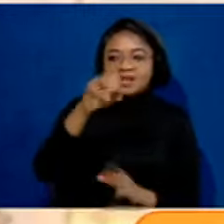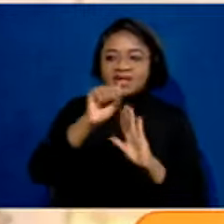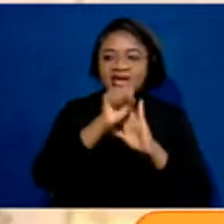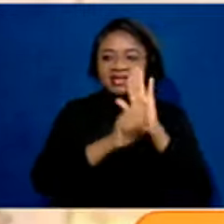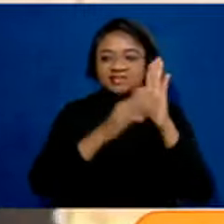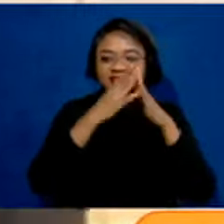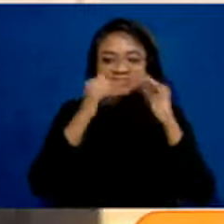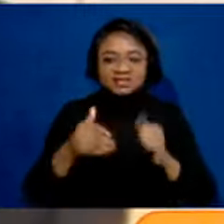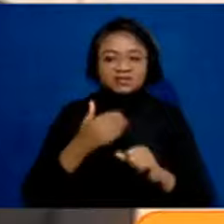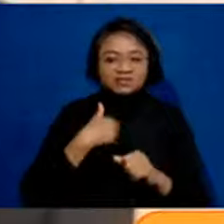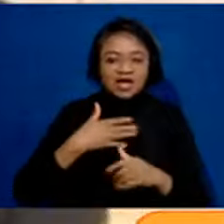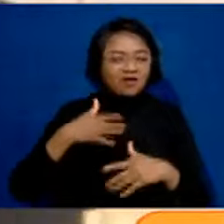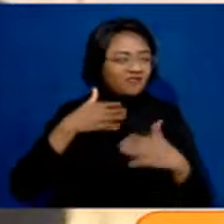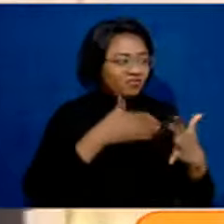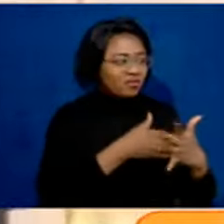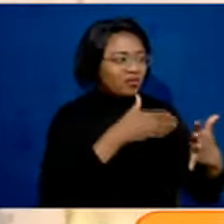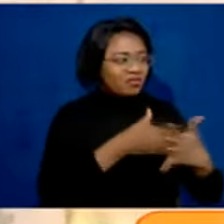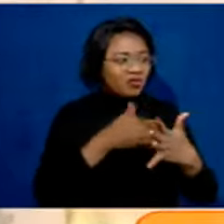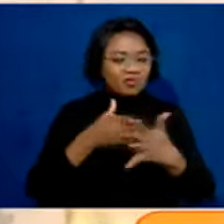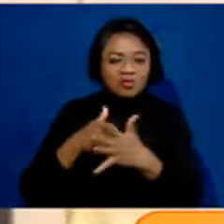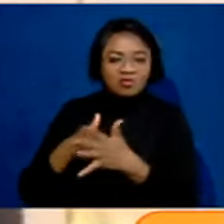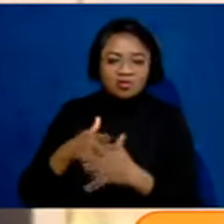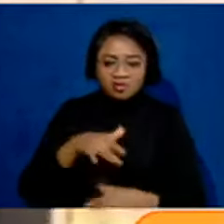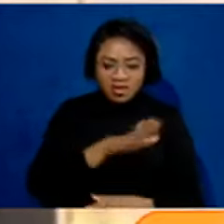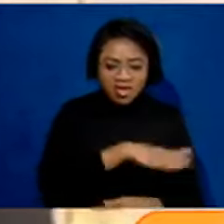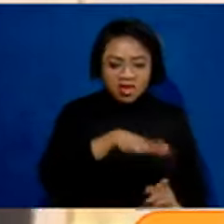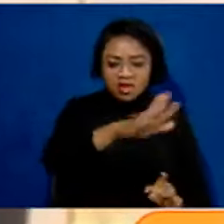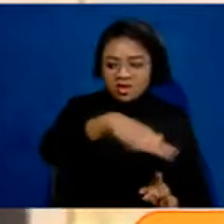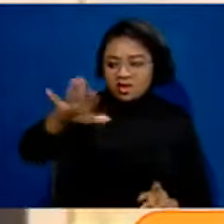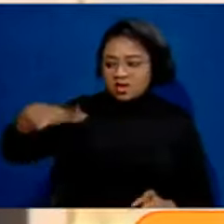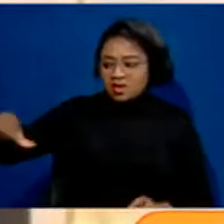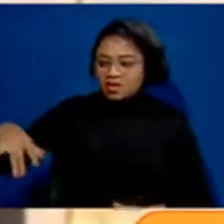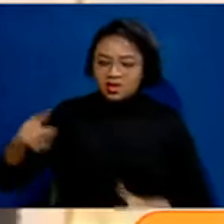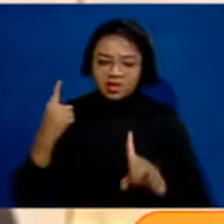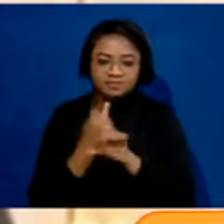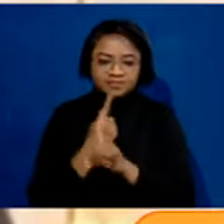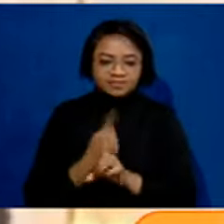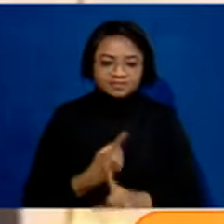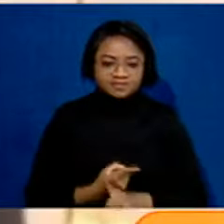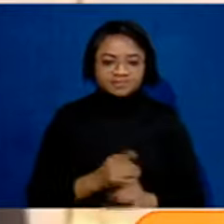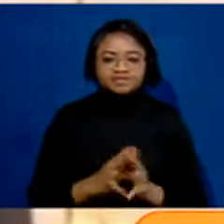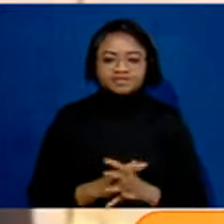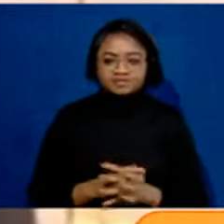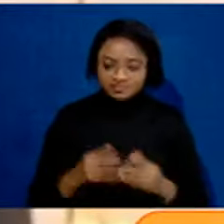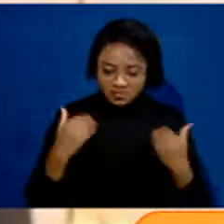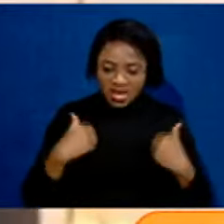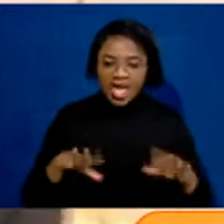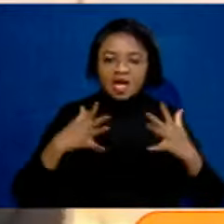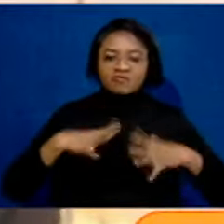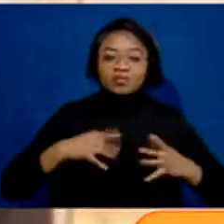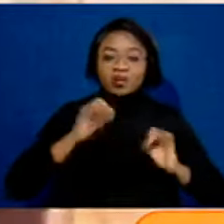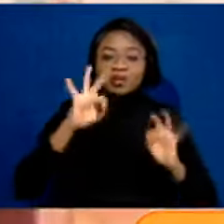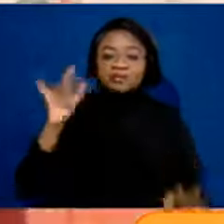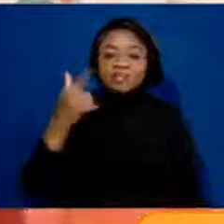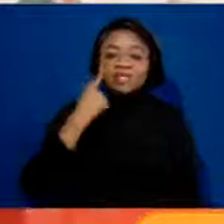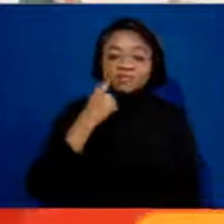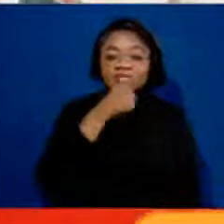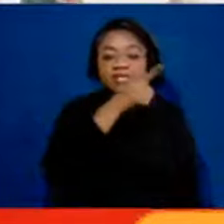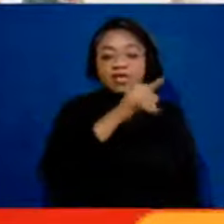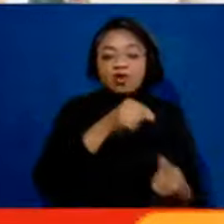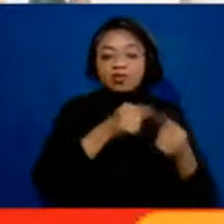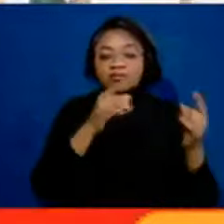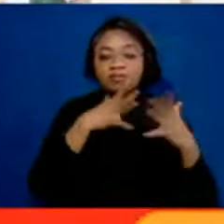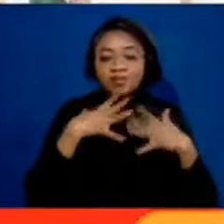kona, kila pale, kila mahali nimeweka, na niko na watu wa kunipigia simu wakionekana tu karibu